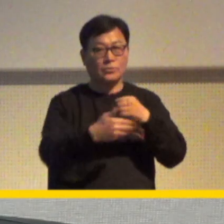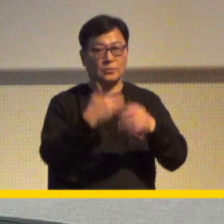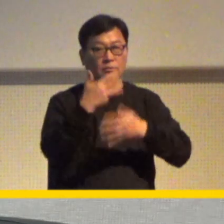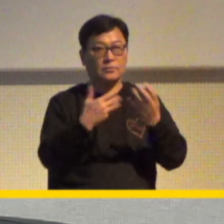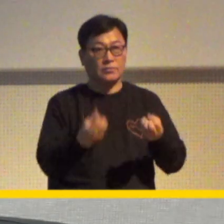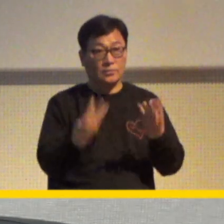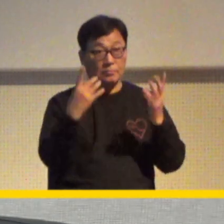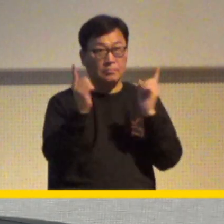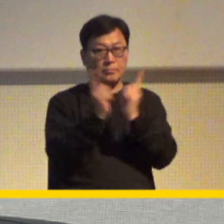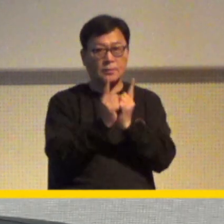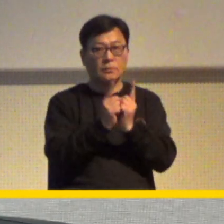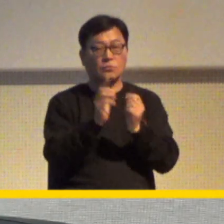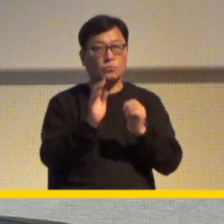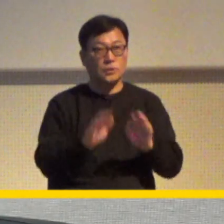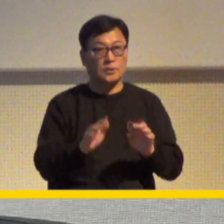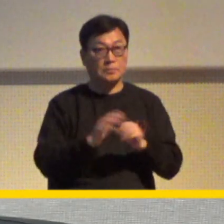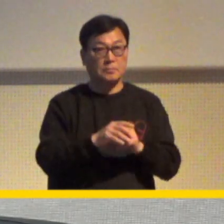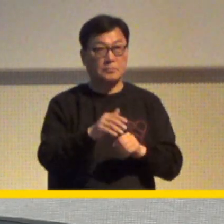맞아서